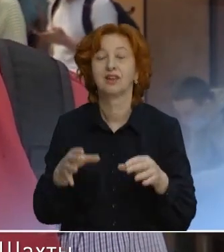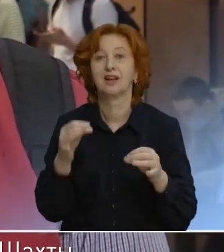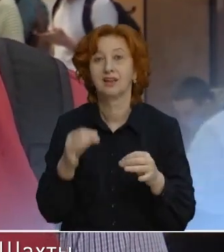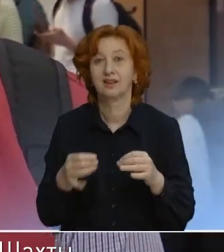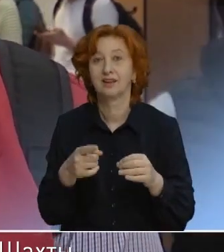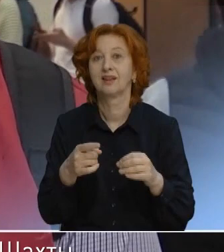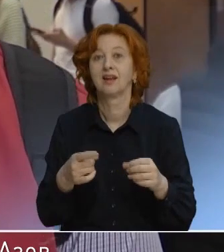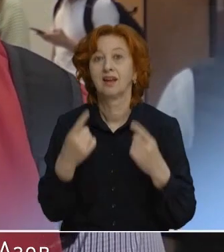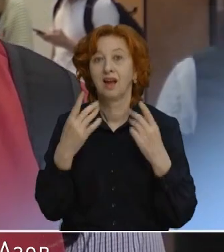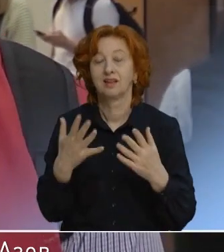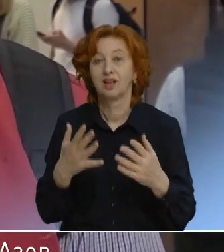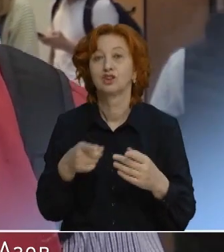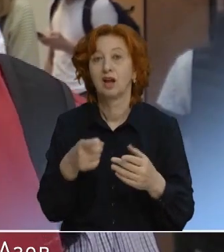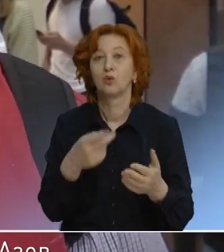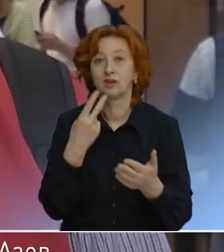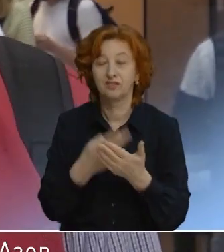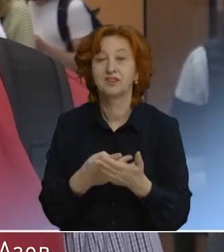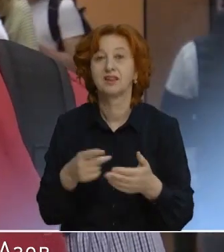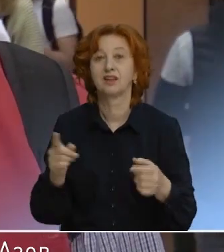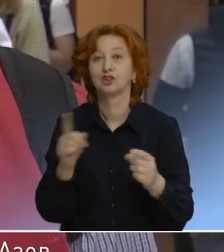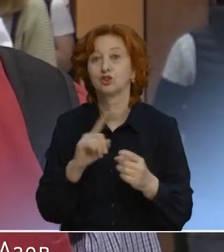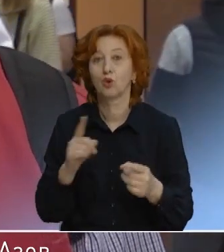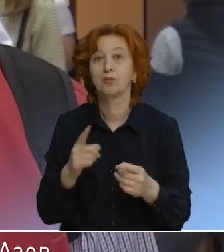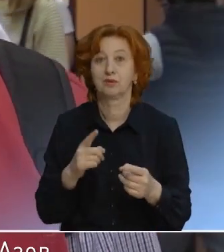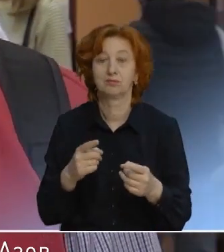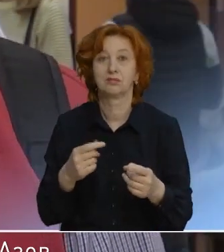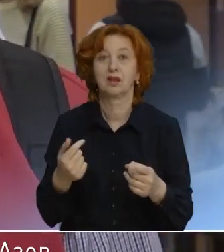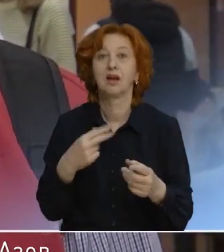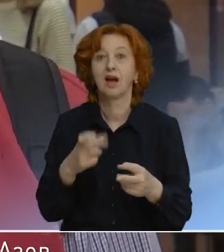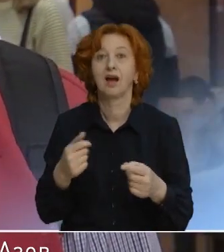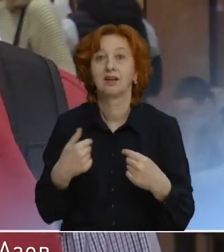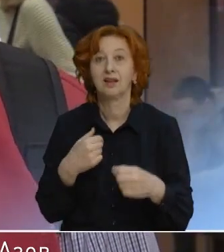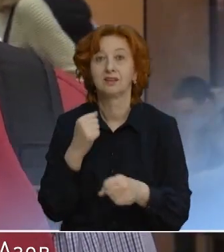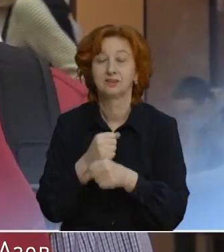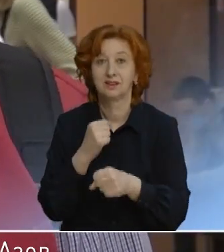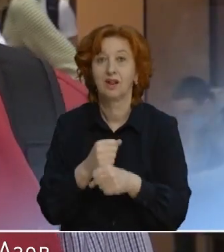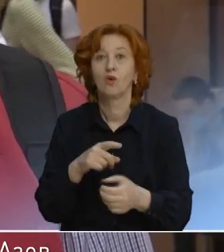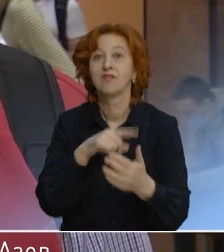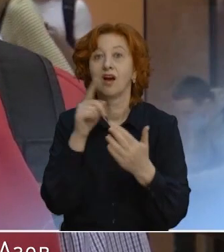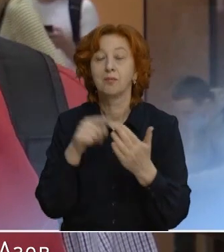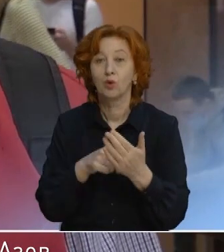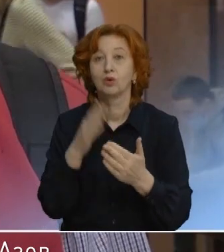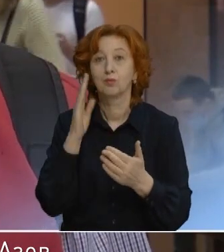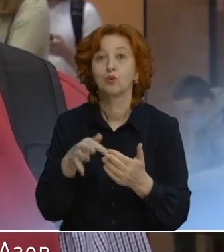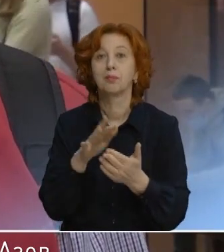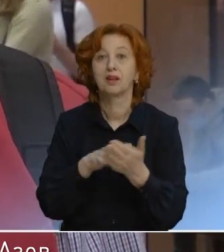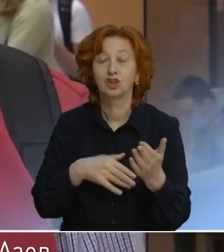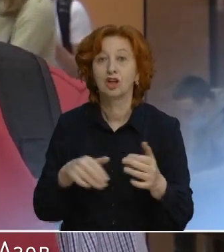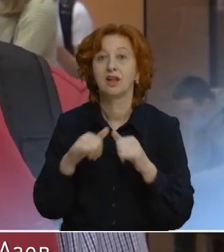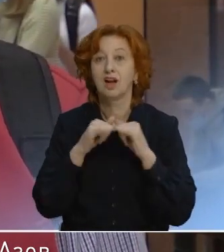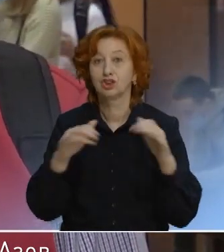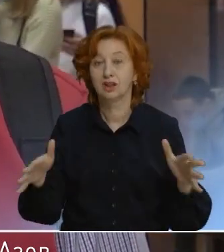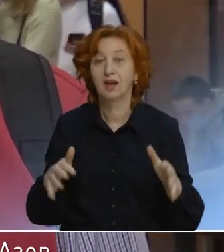активность, как не мы придумали, как человеку приседать, да, но вопрос двигательной активности, расширения ее